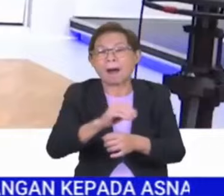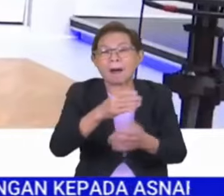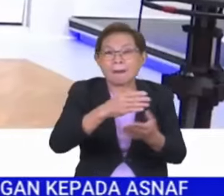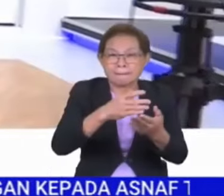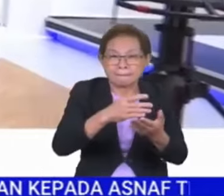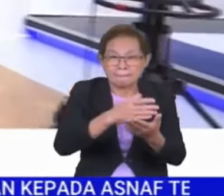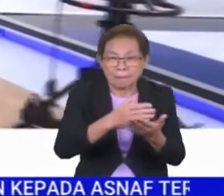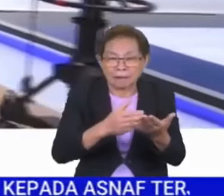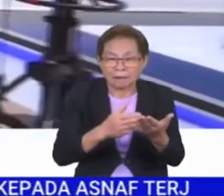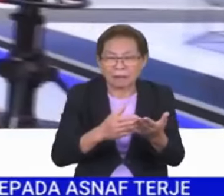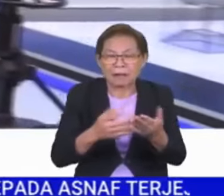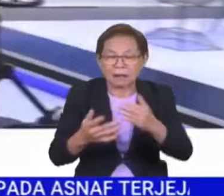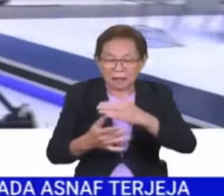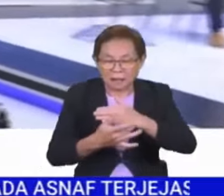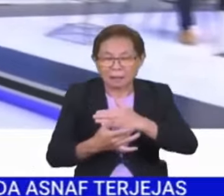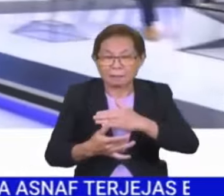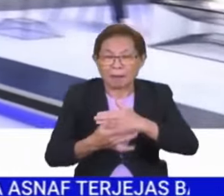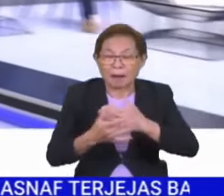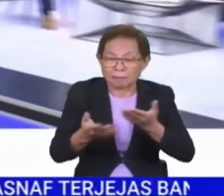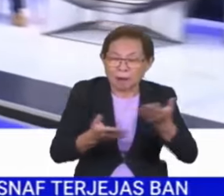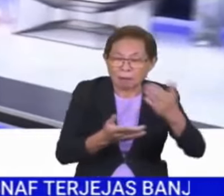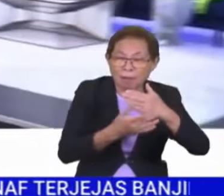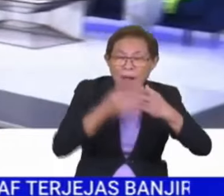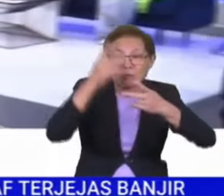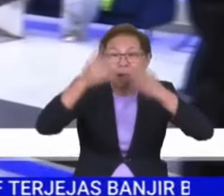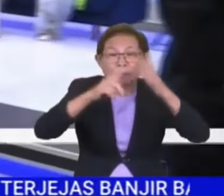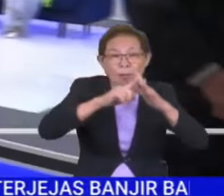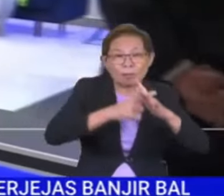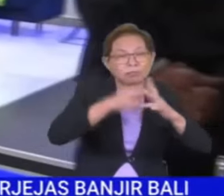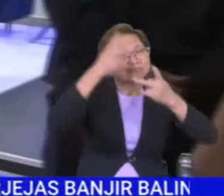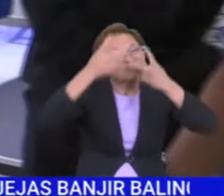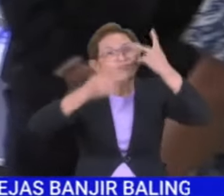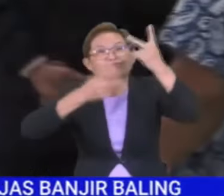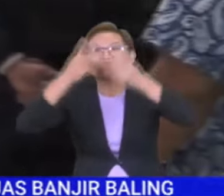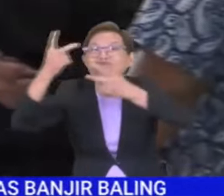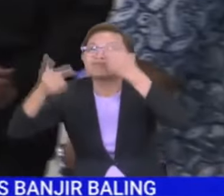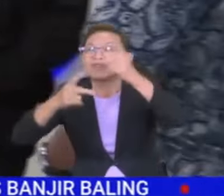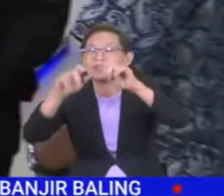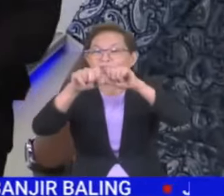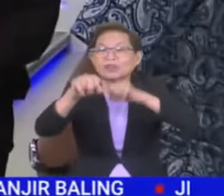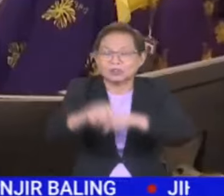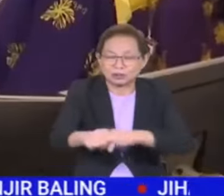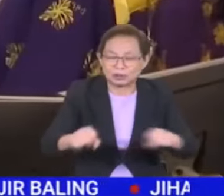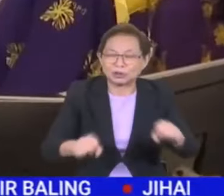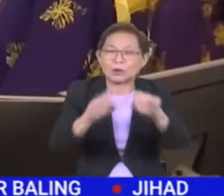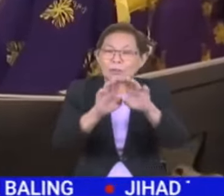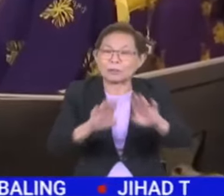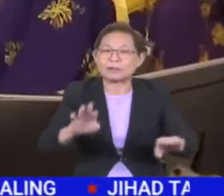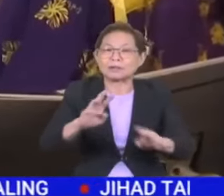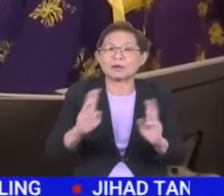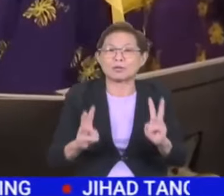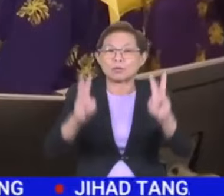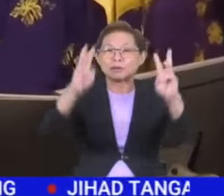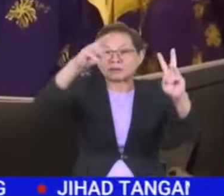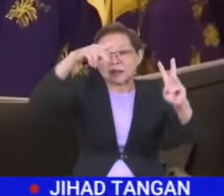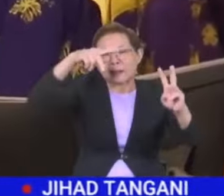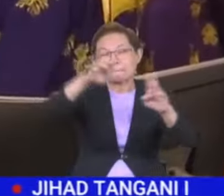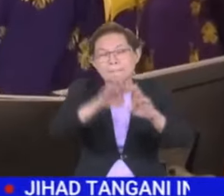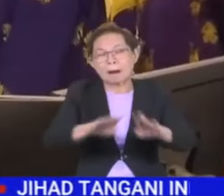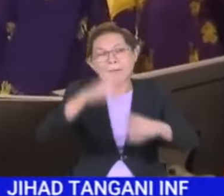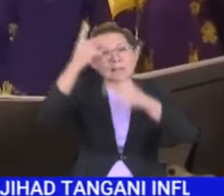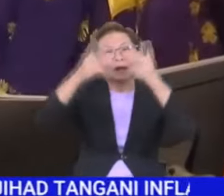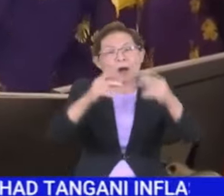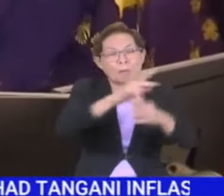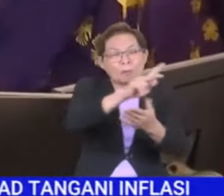teknikal Puteri Juliana Yaakob. Lawatan dipulakan dengan meninjau operasi studio berita di Wisma Berita, melawat